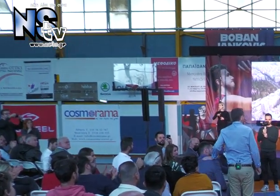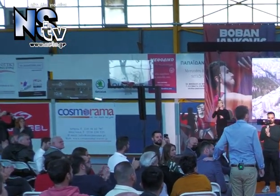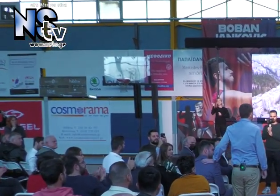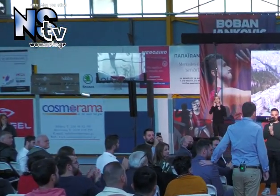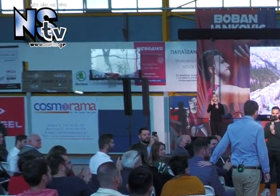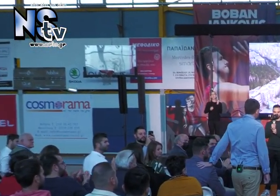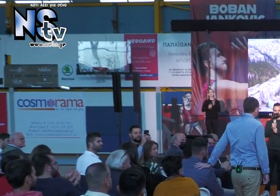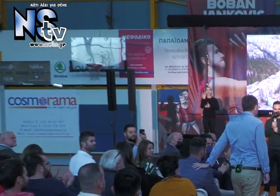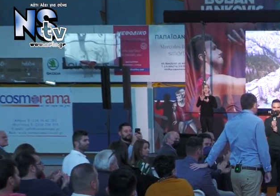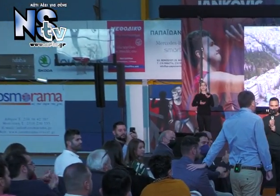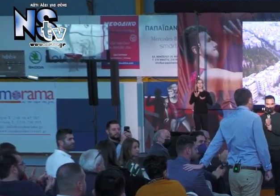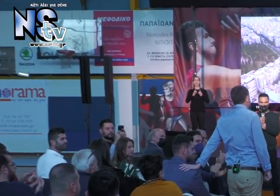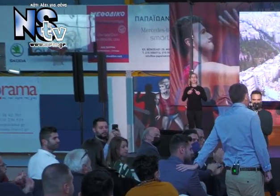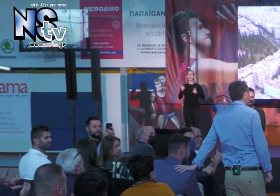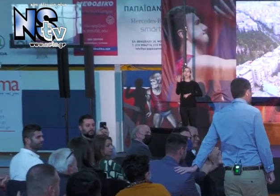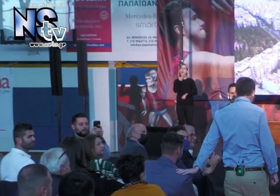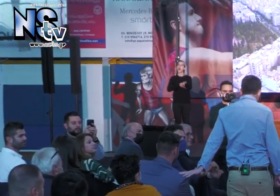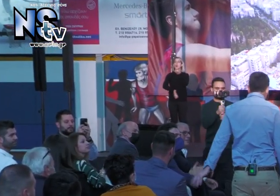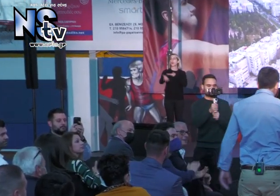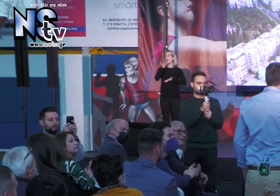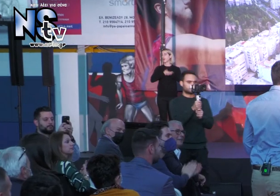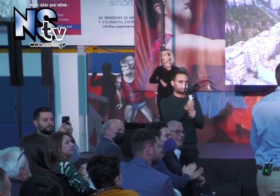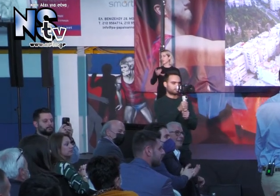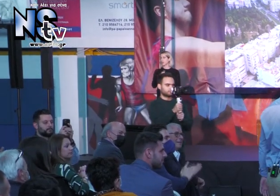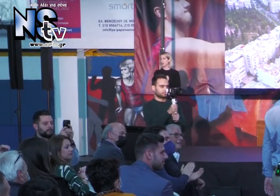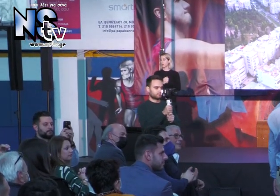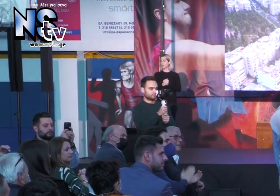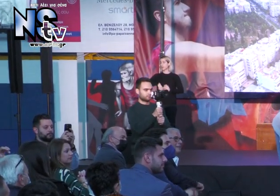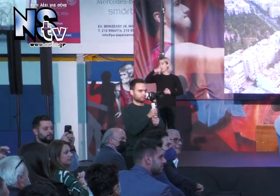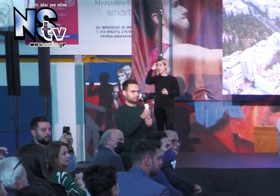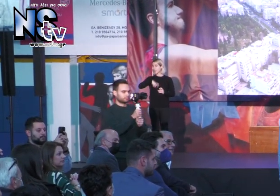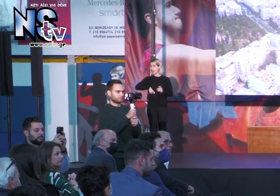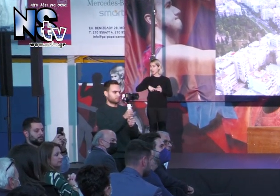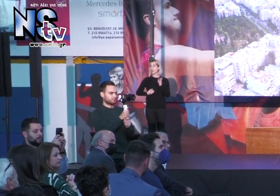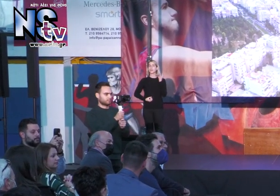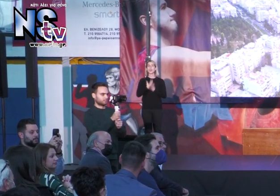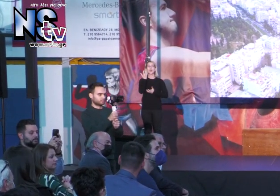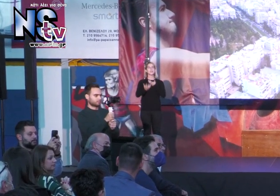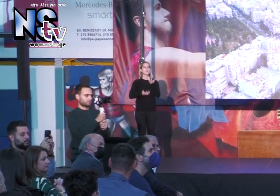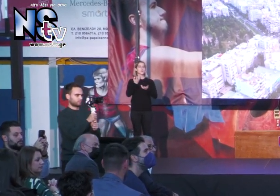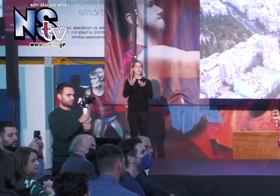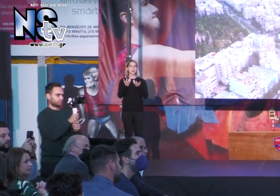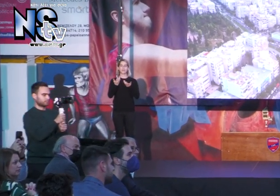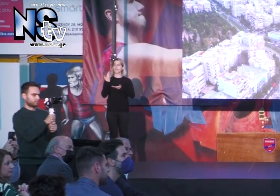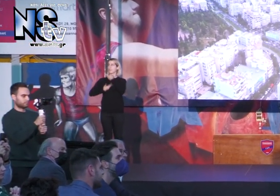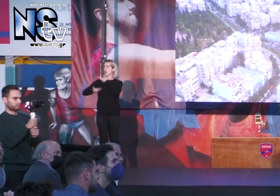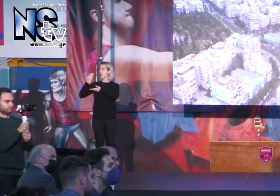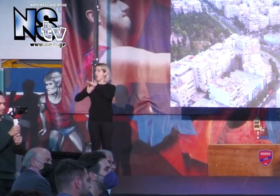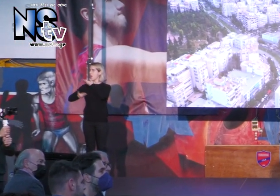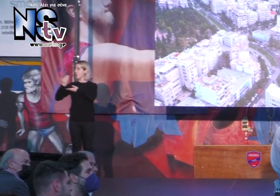Ευαγγελική. Για μένα Νέα Σμύρνη είναι οι